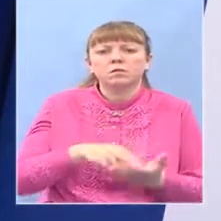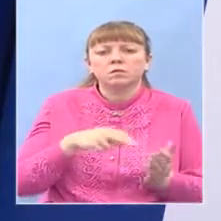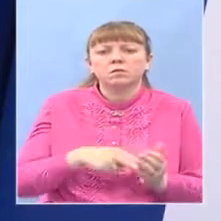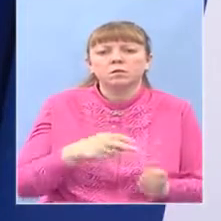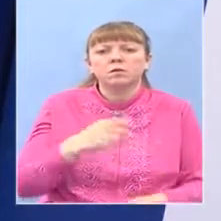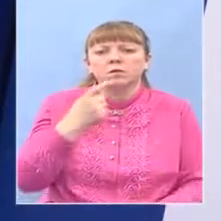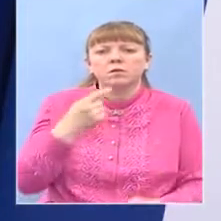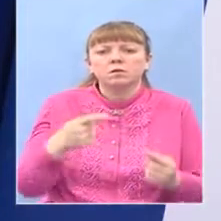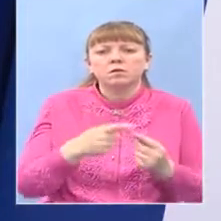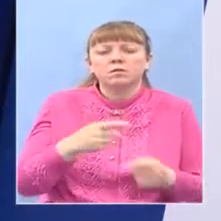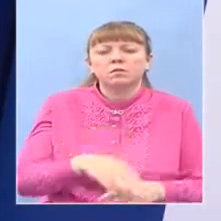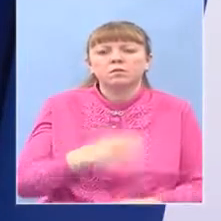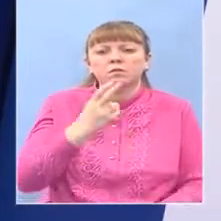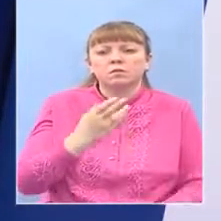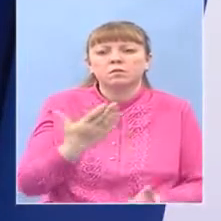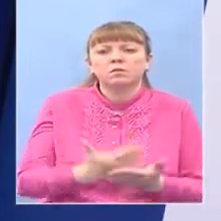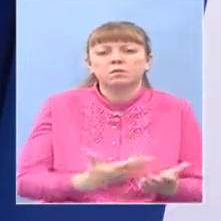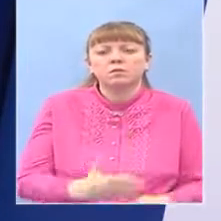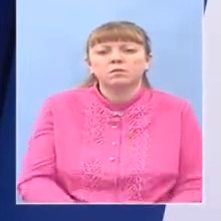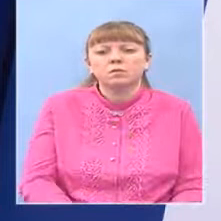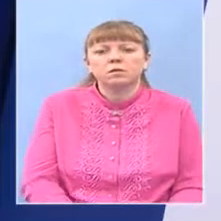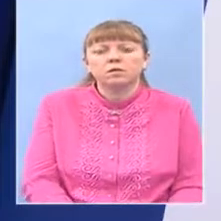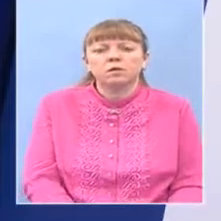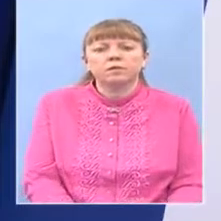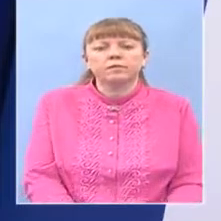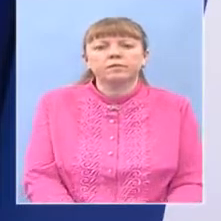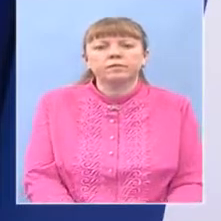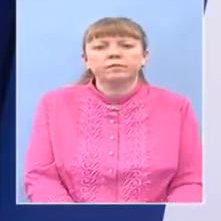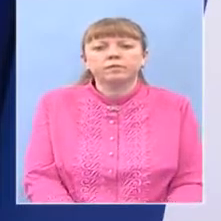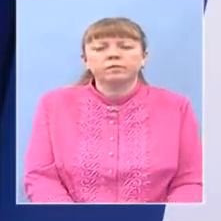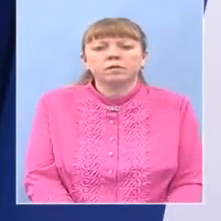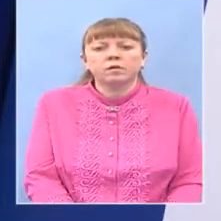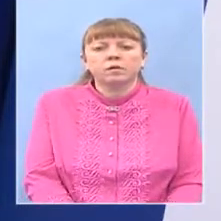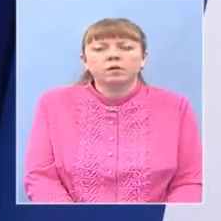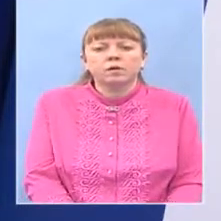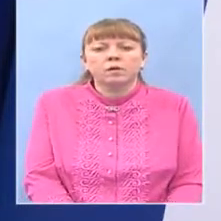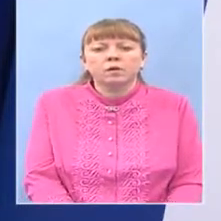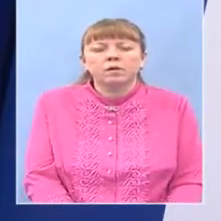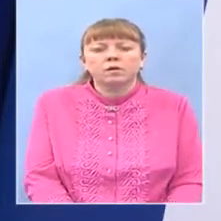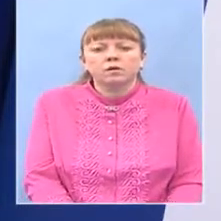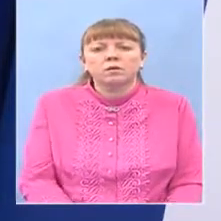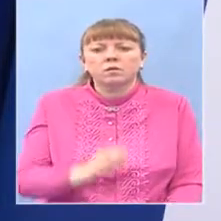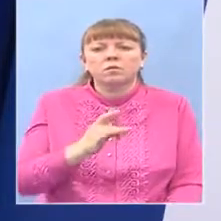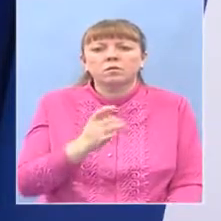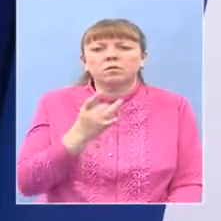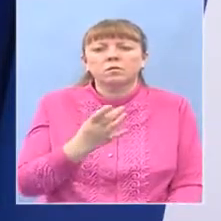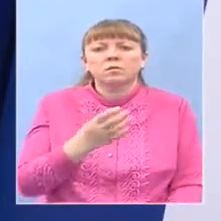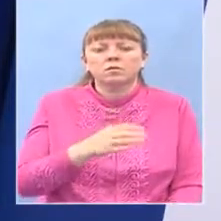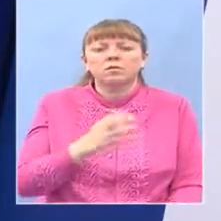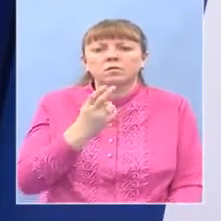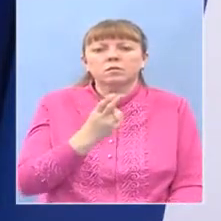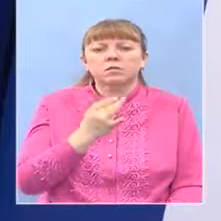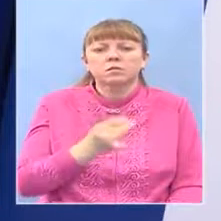того, чтобы конкретно решить какую-то социальную проблему. Mm-hmm. Поставщик со своей стороны, он должен все-таки стараться не просто освоить эти деньги, а именно